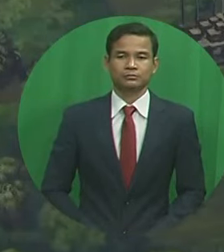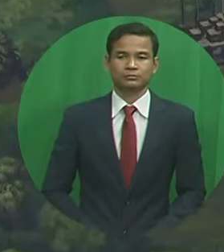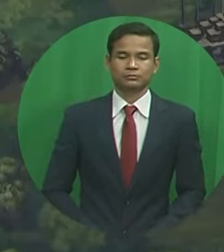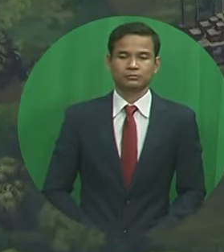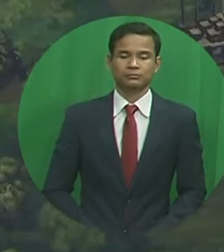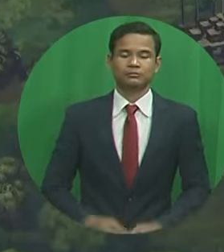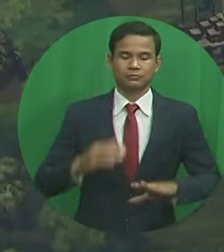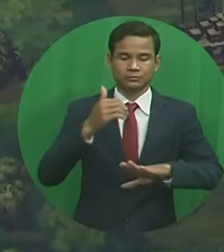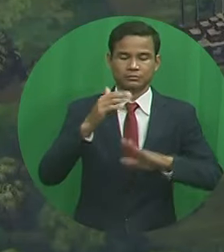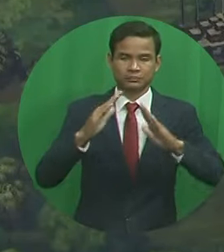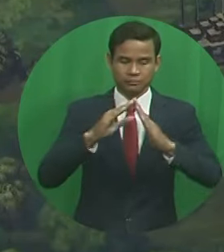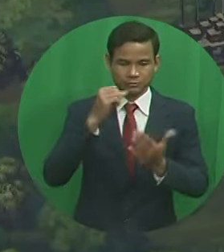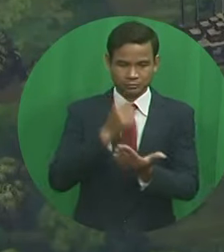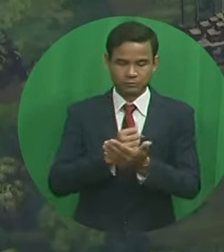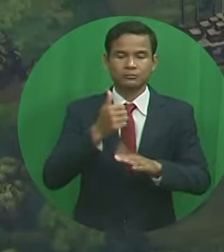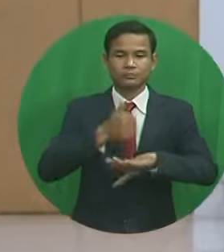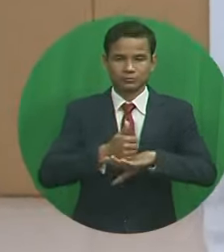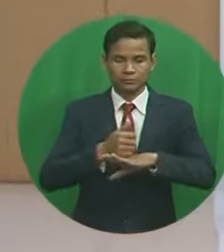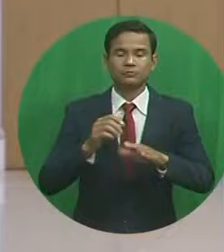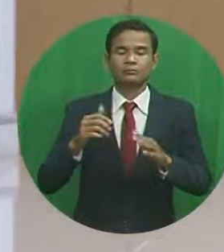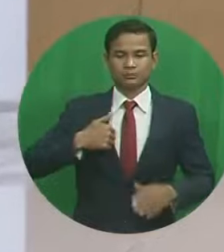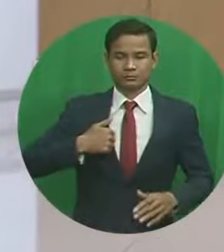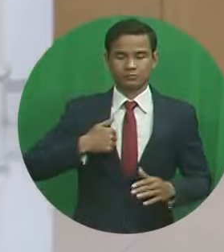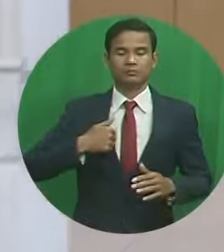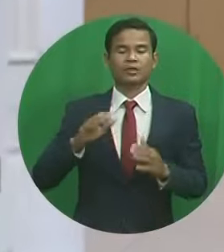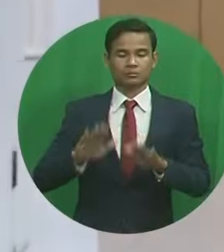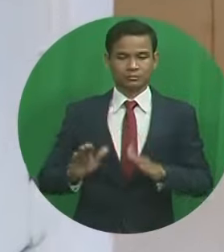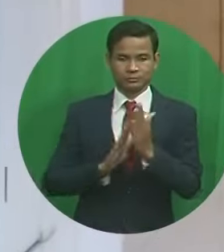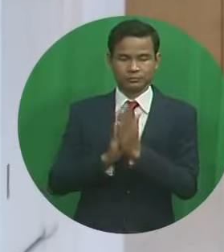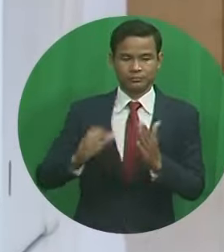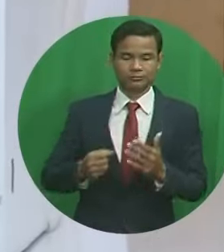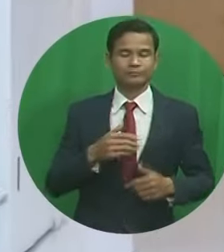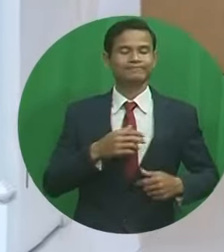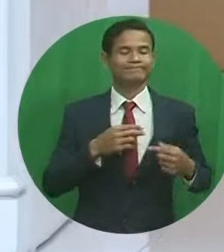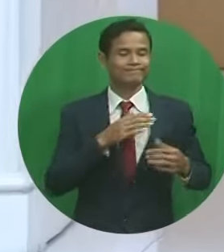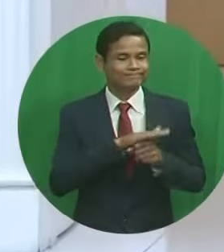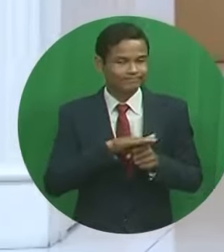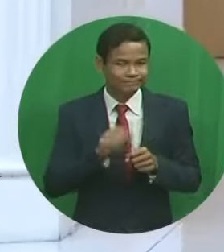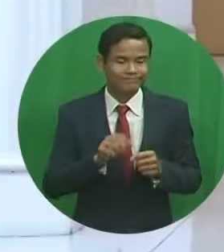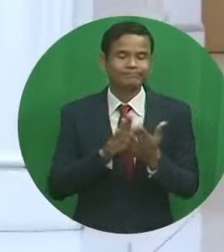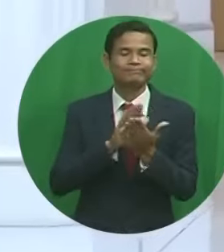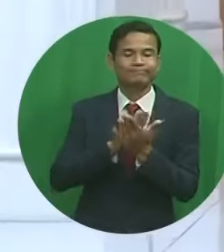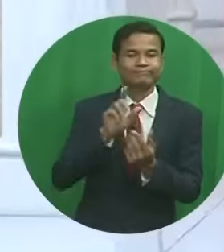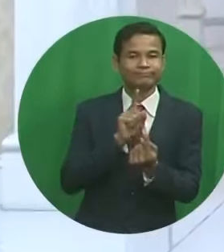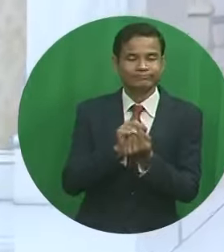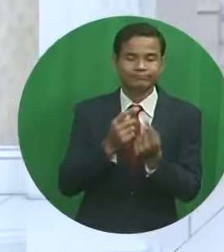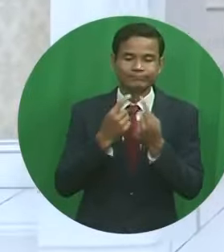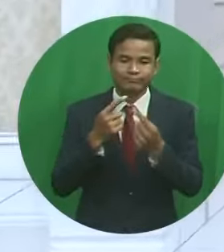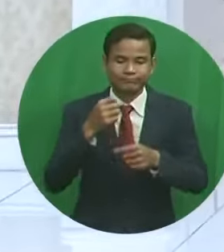ឯកអគ្គរដ្ឋទូតកាណាដាប្រចាំនៅកម្ពុជាពេញចិត្តចំពោះទំនាក់ទំនងនិងកិច្ចសហប្រតិបត្តិការល្អរវាងកាណាដាកម្ពុ